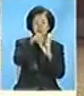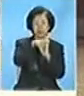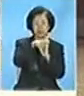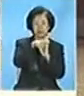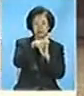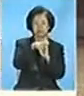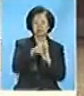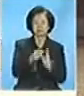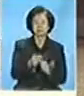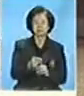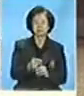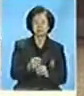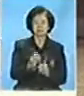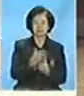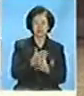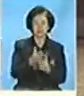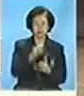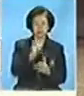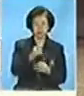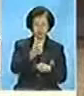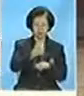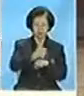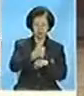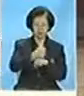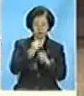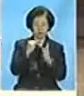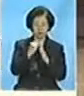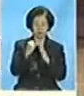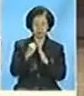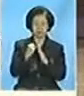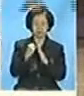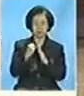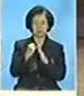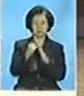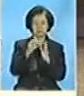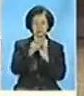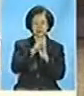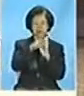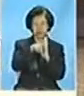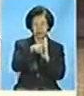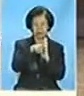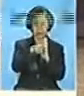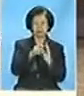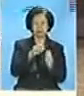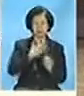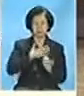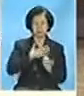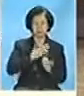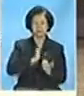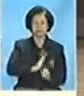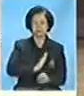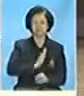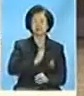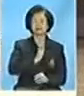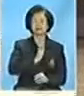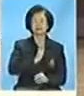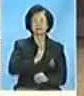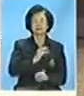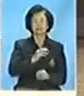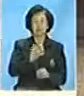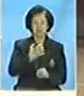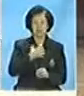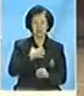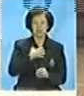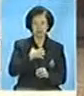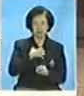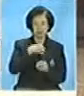ระหว่างที่ผมดำรงตำแหน่งผู้ว่าราชการจังหวัดกำแพงเพชรผมมีความภาคภูมิใจก็อยากจะนำเ